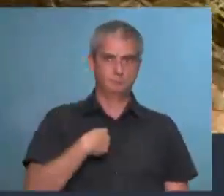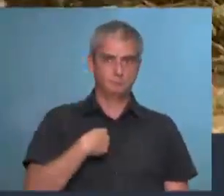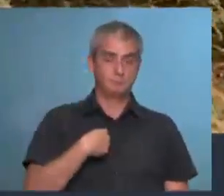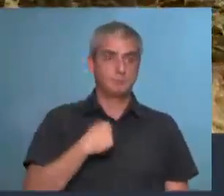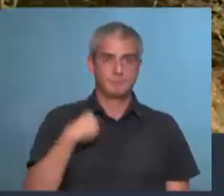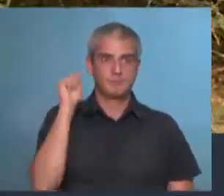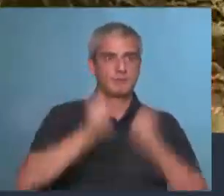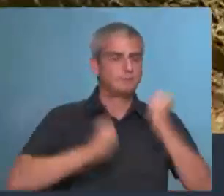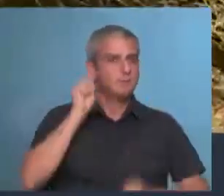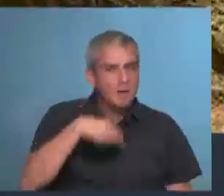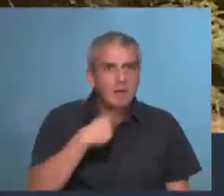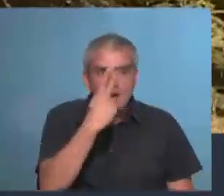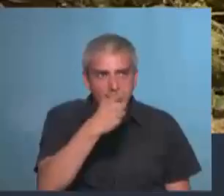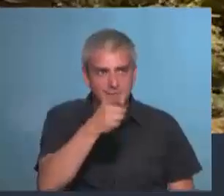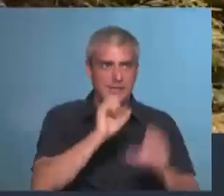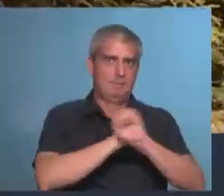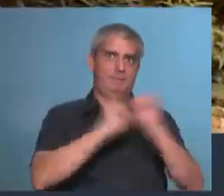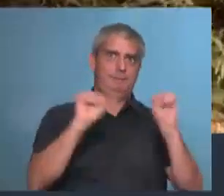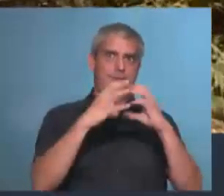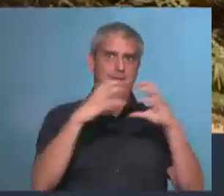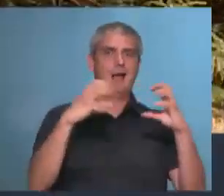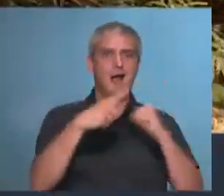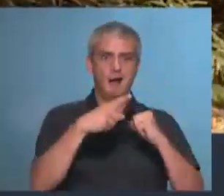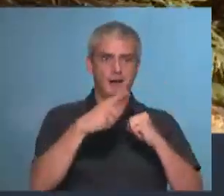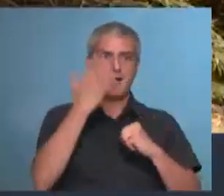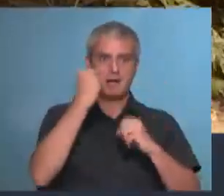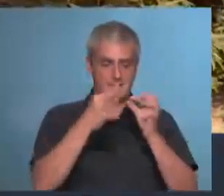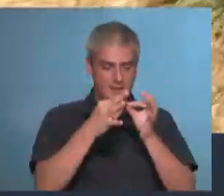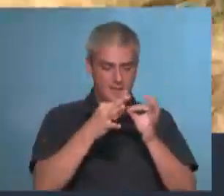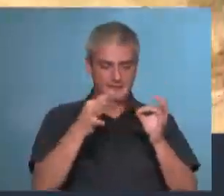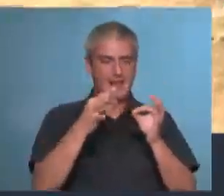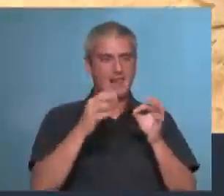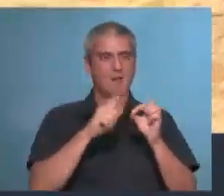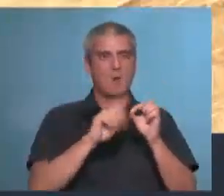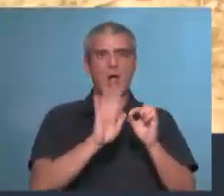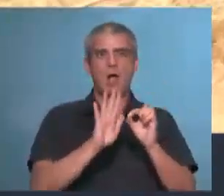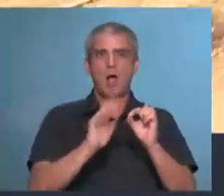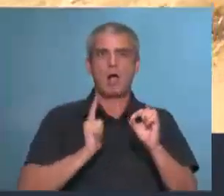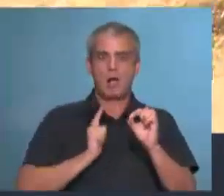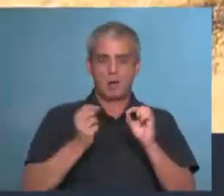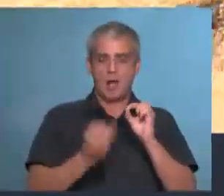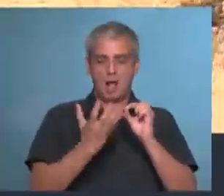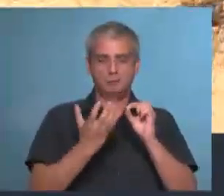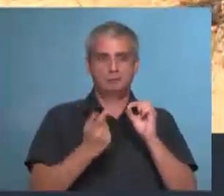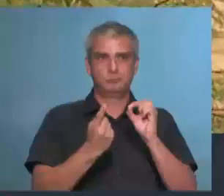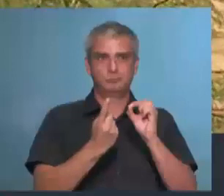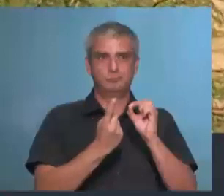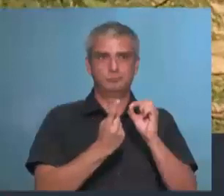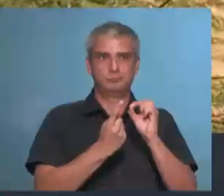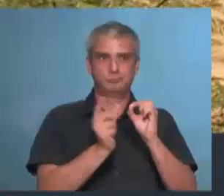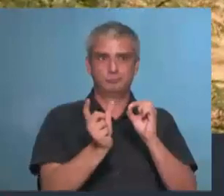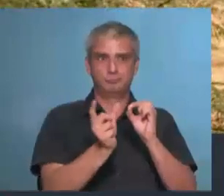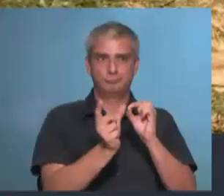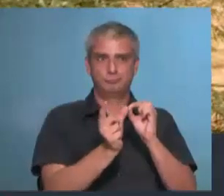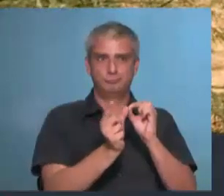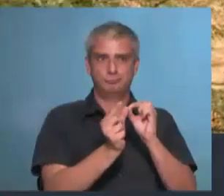והגעתי לפה. ראיתי ישר שמדובר במטען, היה פתיל השייה בוער, ובאיזשהו שלב